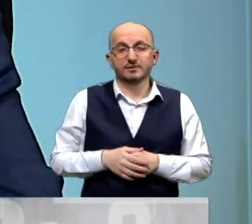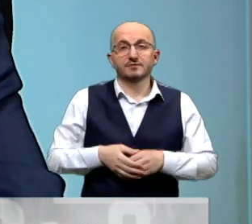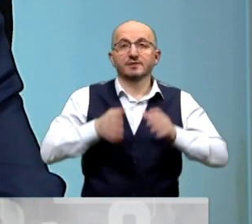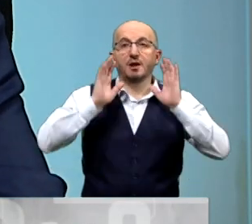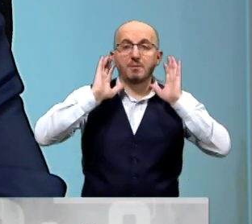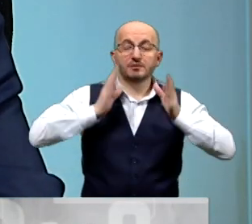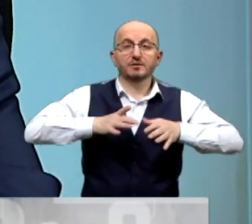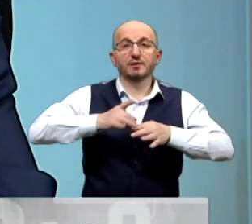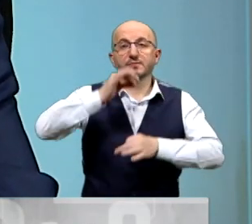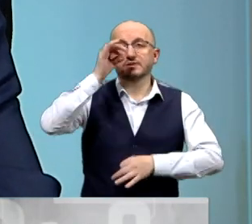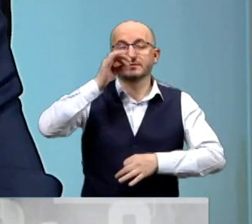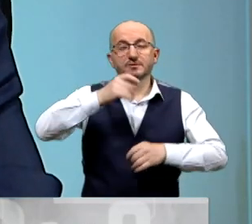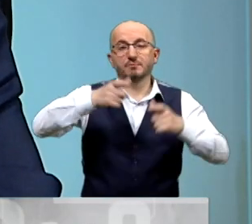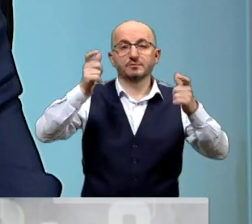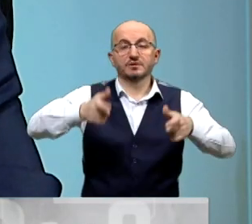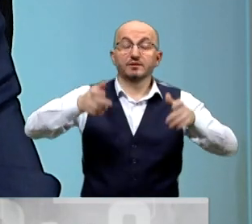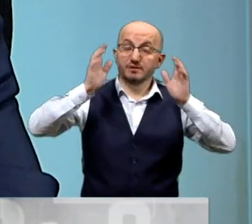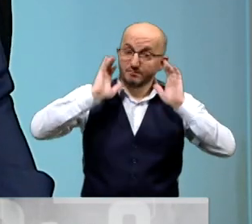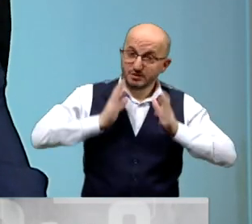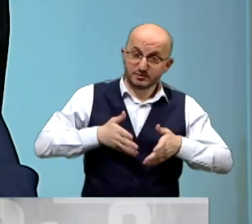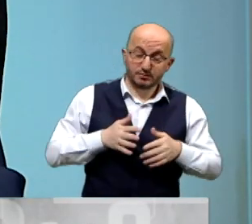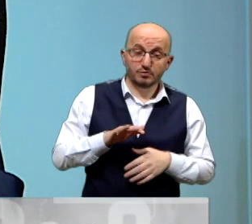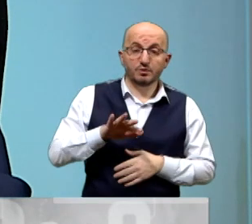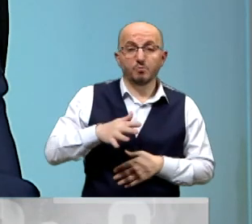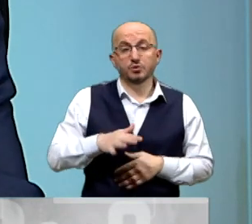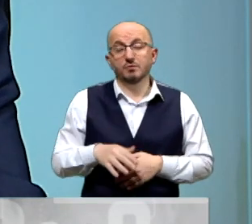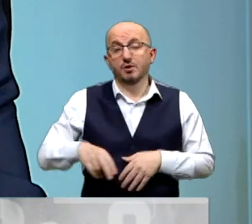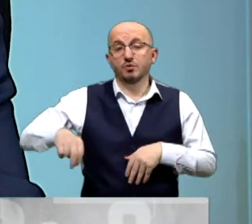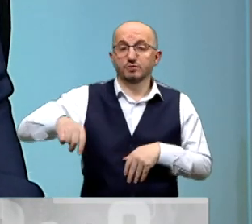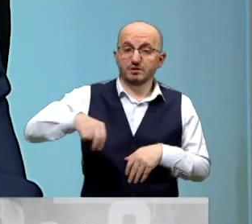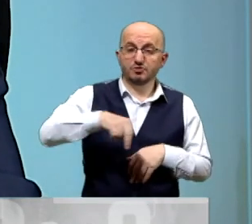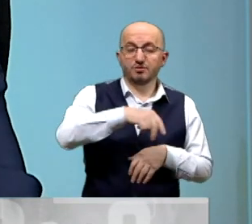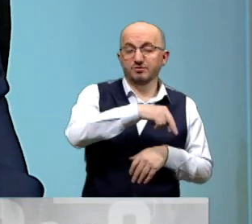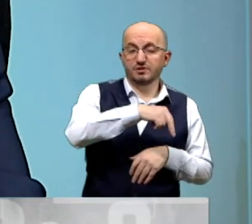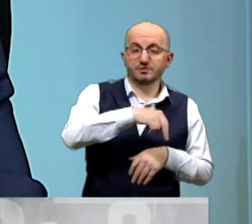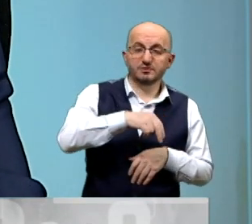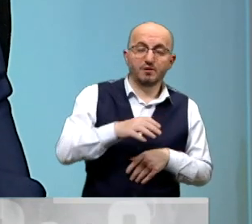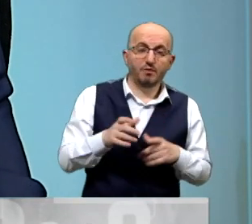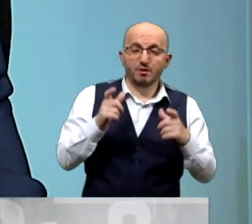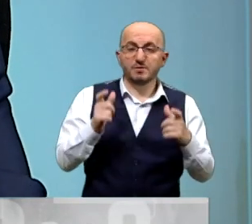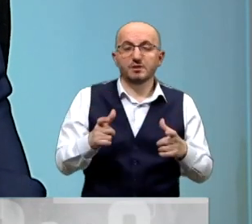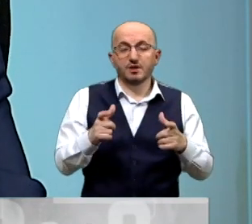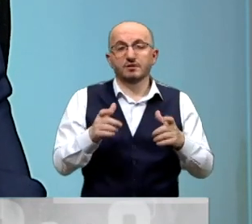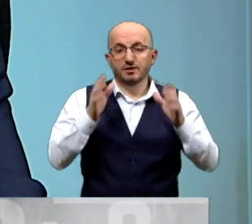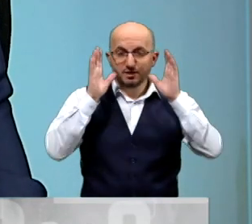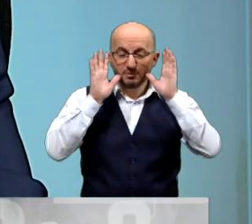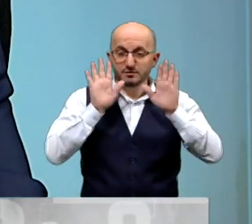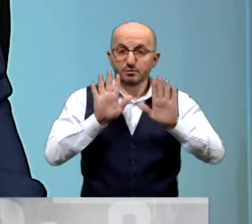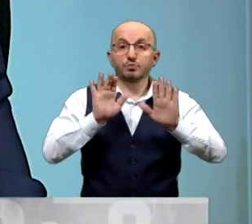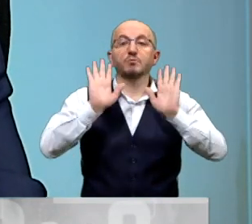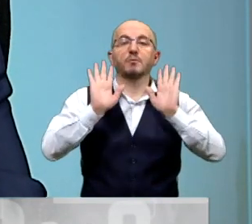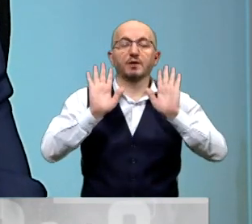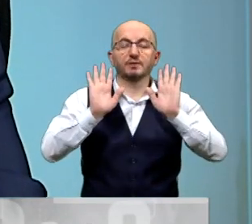Bir insan bir yerde namaz kılıyorsa Eğer muhtemel önünden geçilecekse böyle bir yerden namaza durmamalı